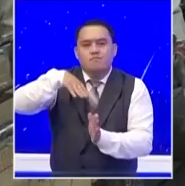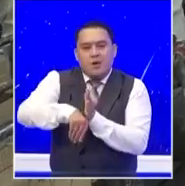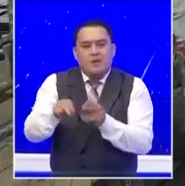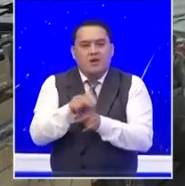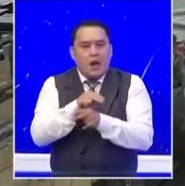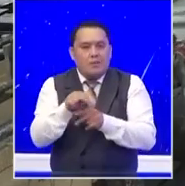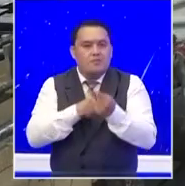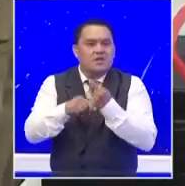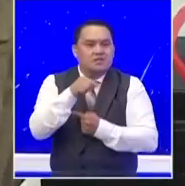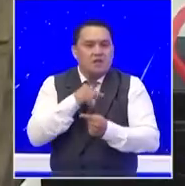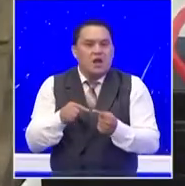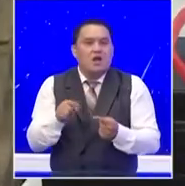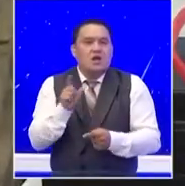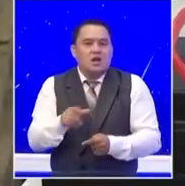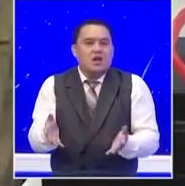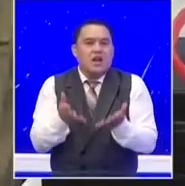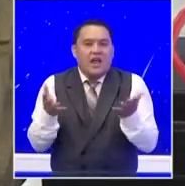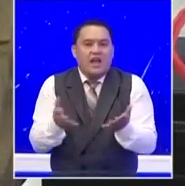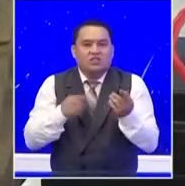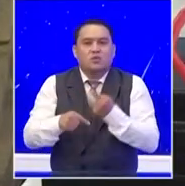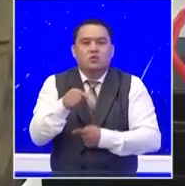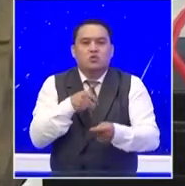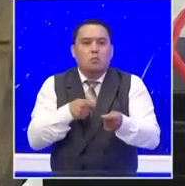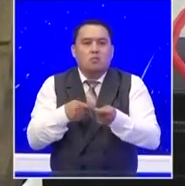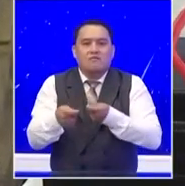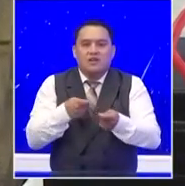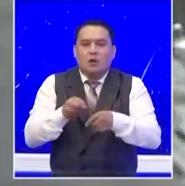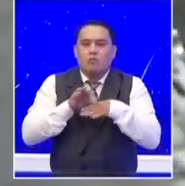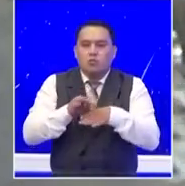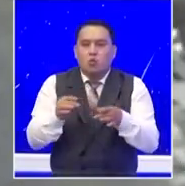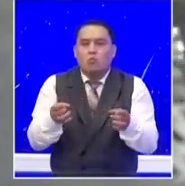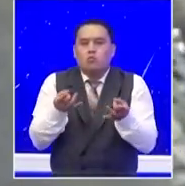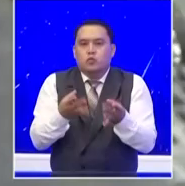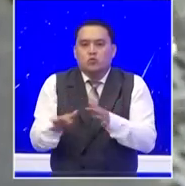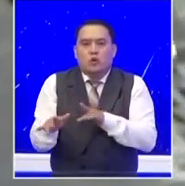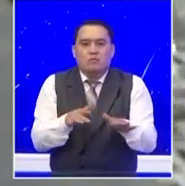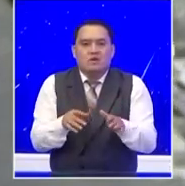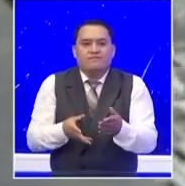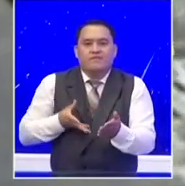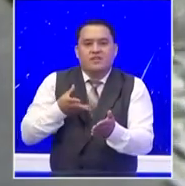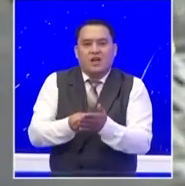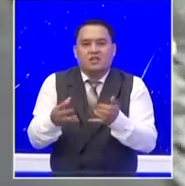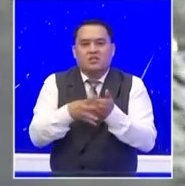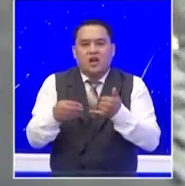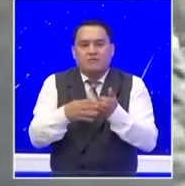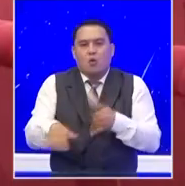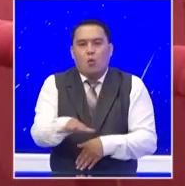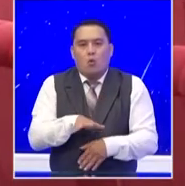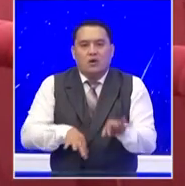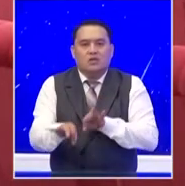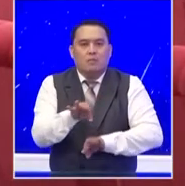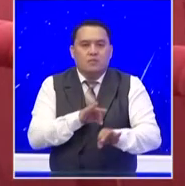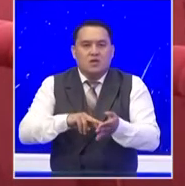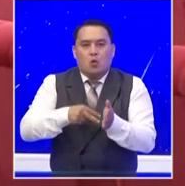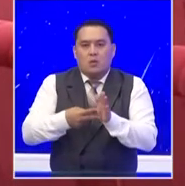поправкам предпринимателям станет легче вести свое дело. К примеру, упрощаются процедуры по выдаче земельных участков